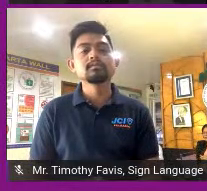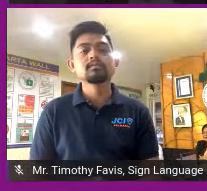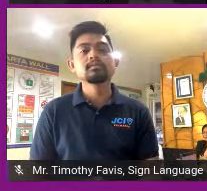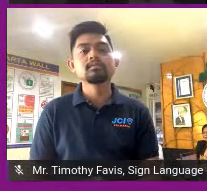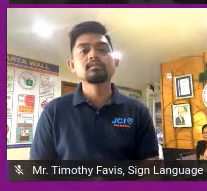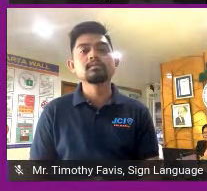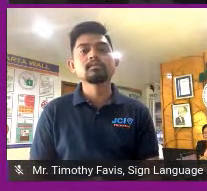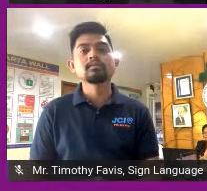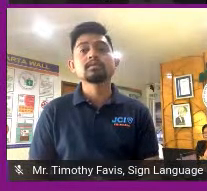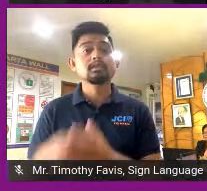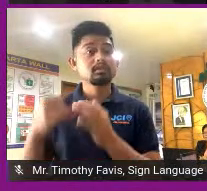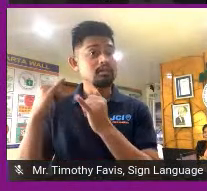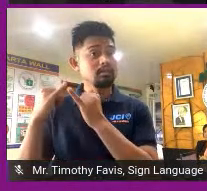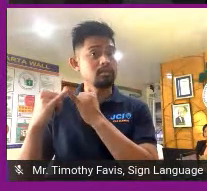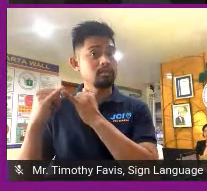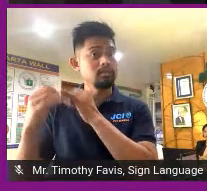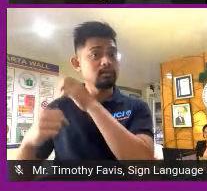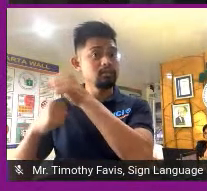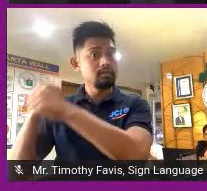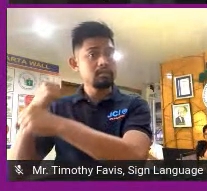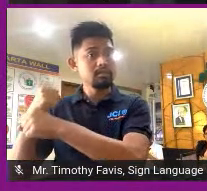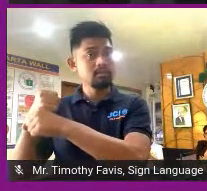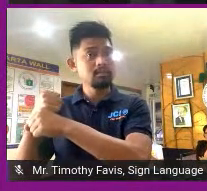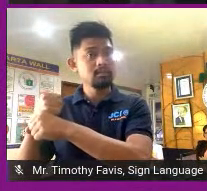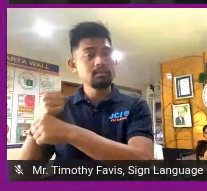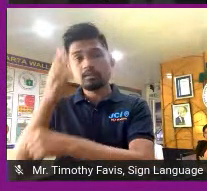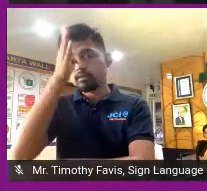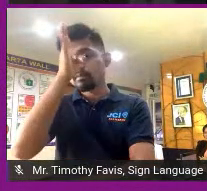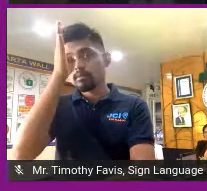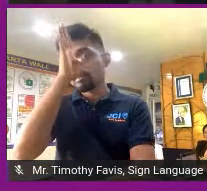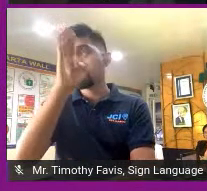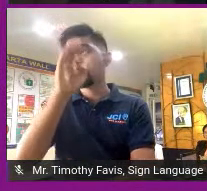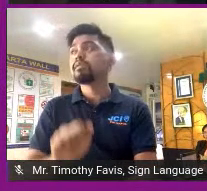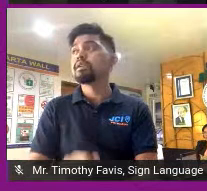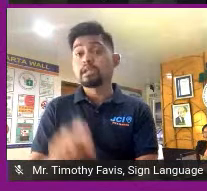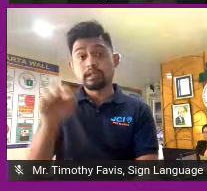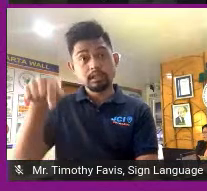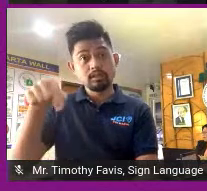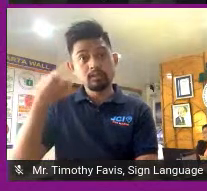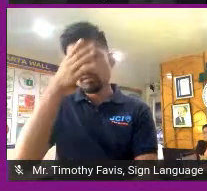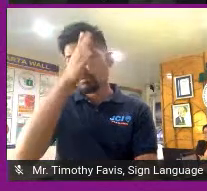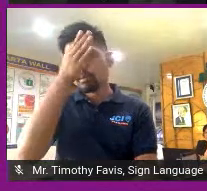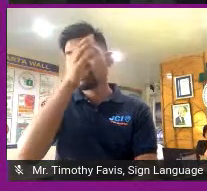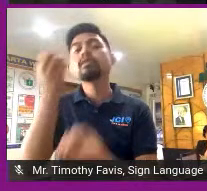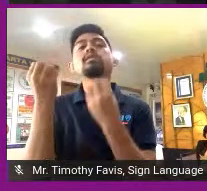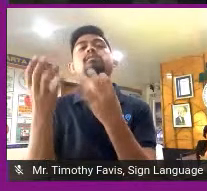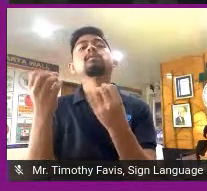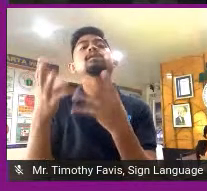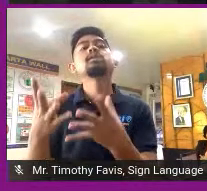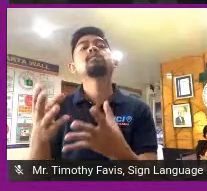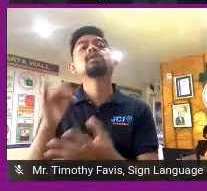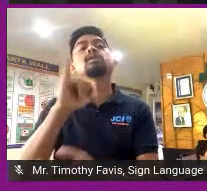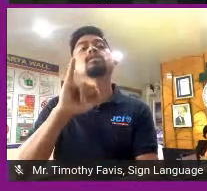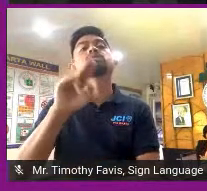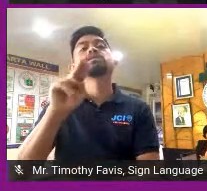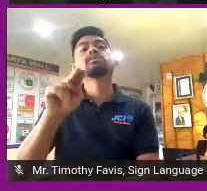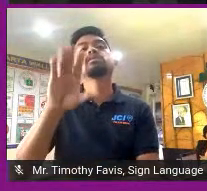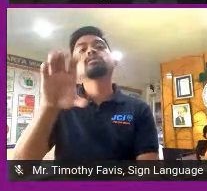last year, may note ang sabihin ko na nga, dito sa Bicol region kasi, marami ang incest